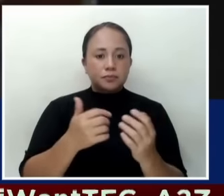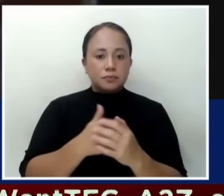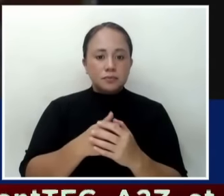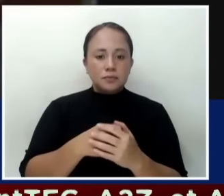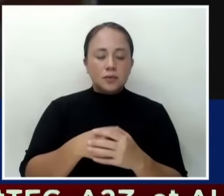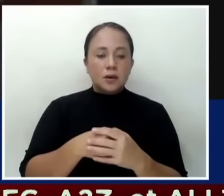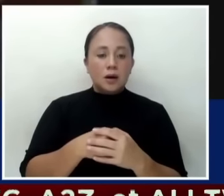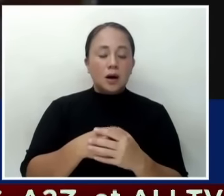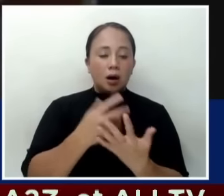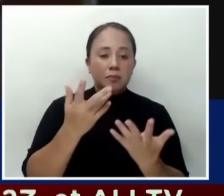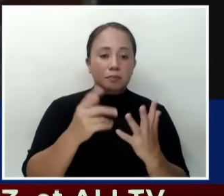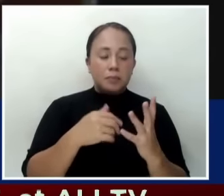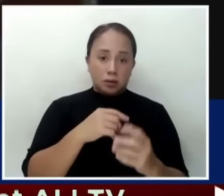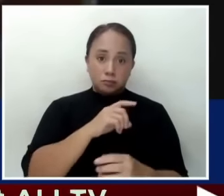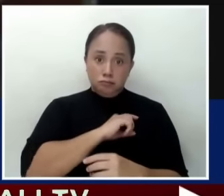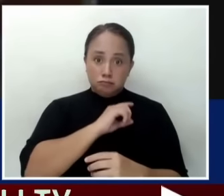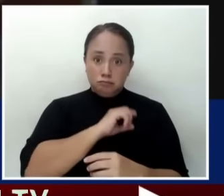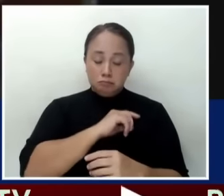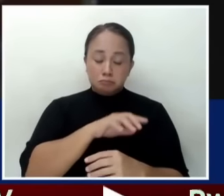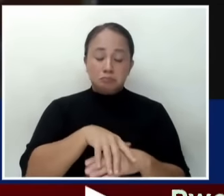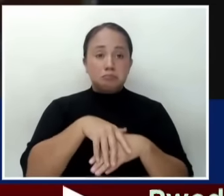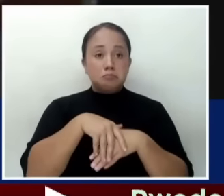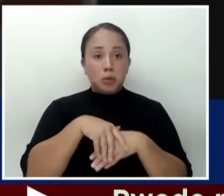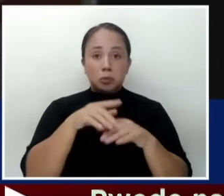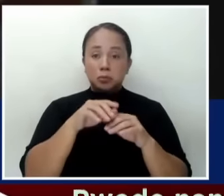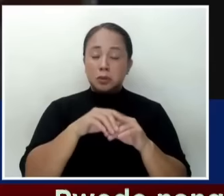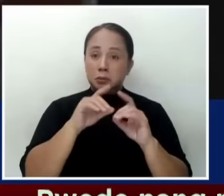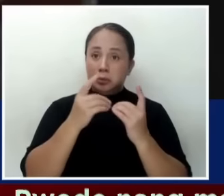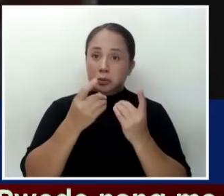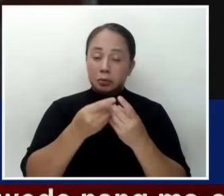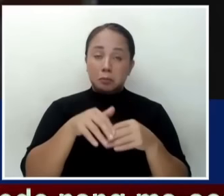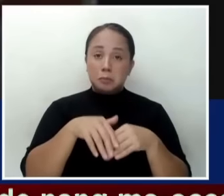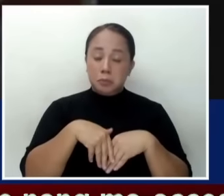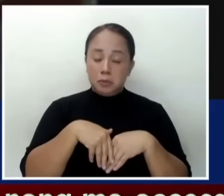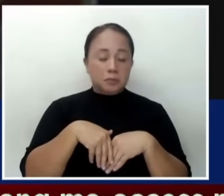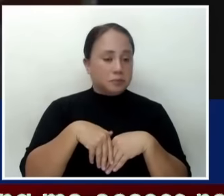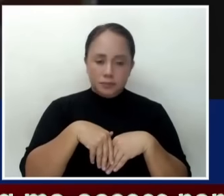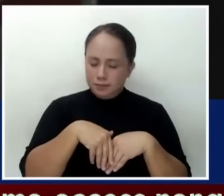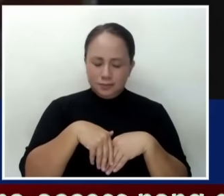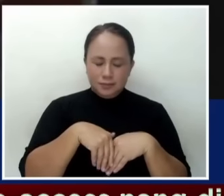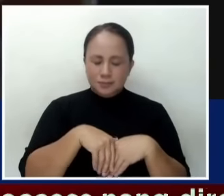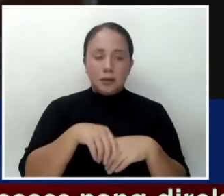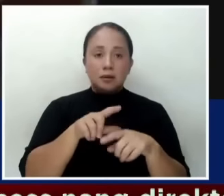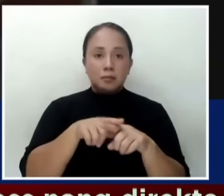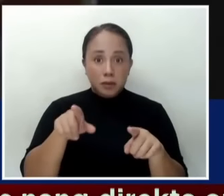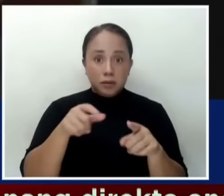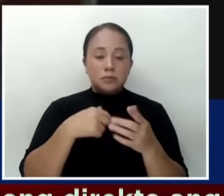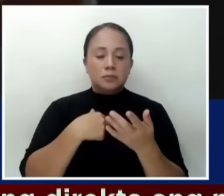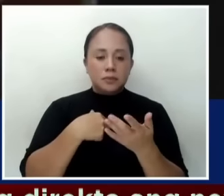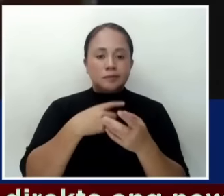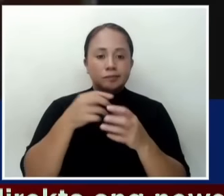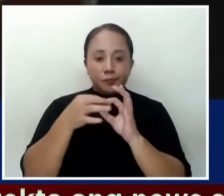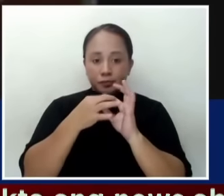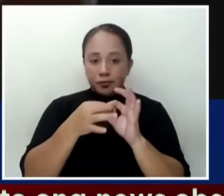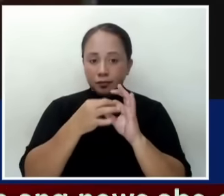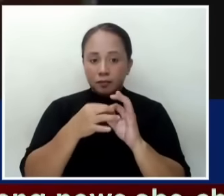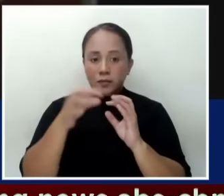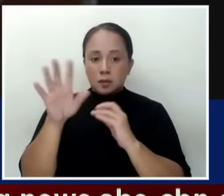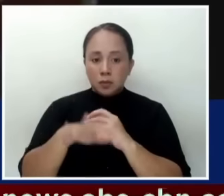yung mga law enforcement agency, no? In fact, yung coordination